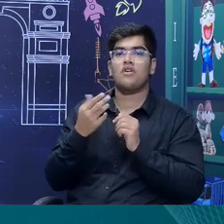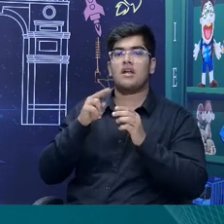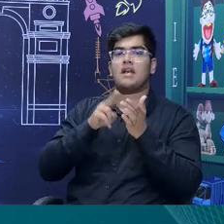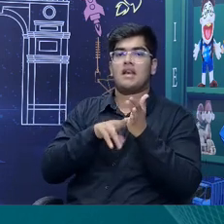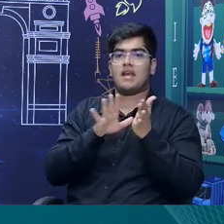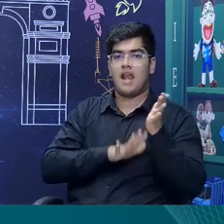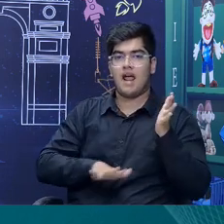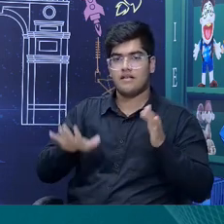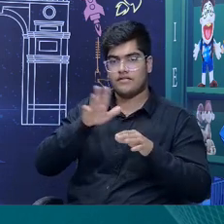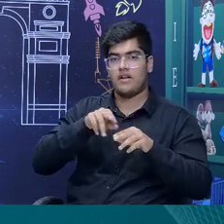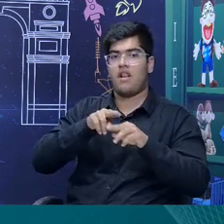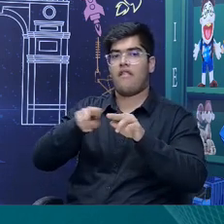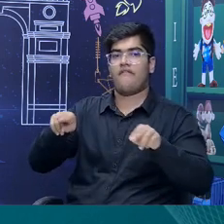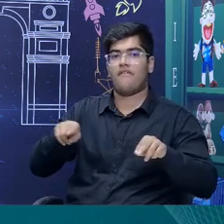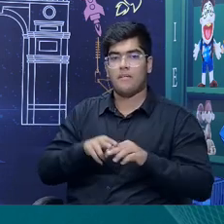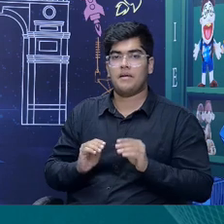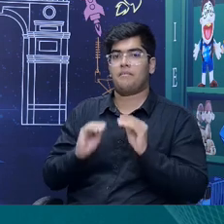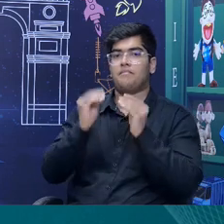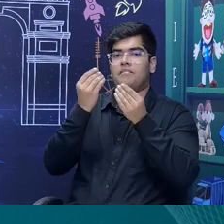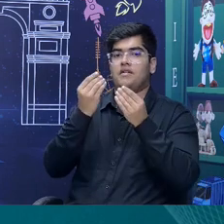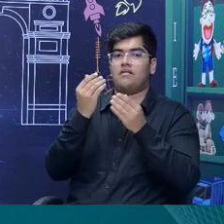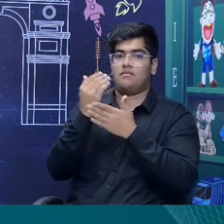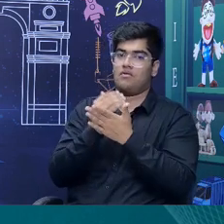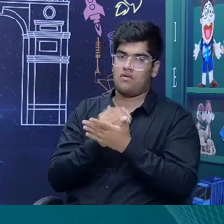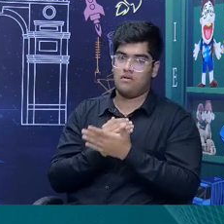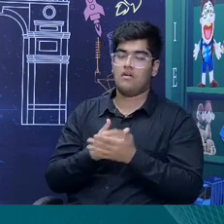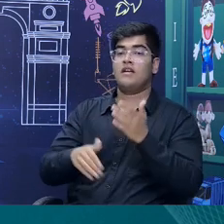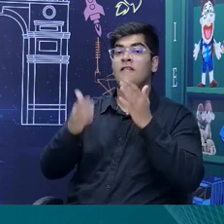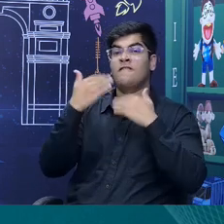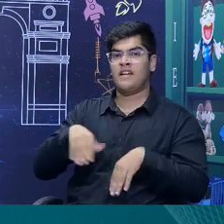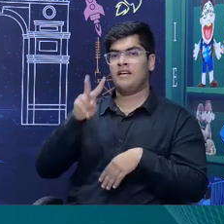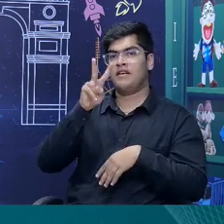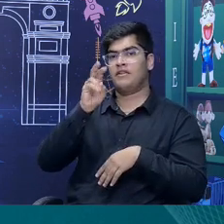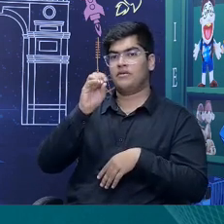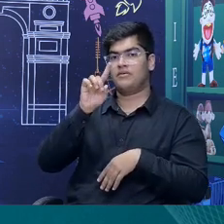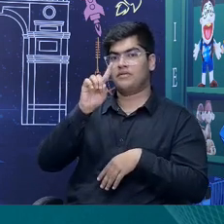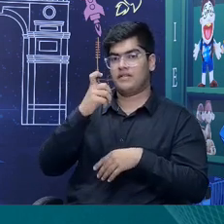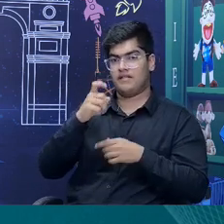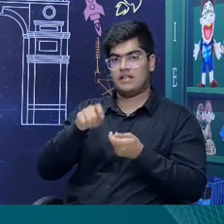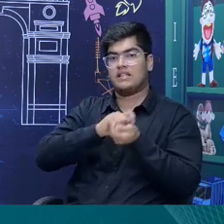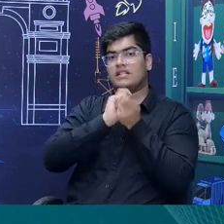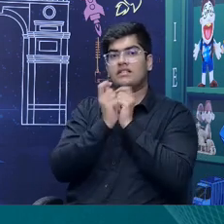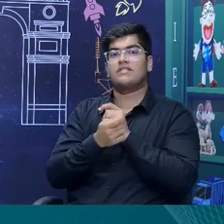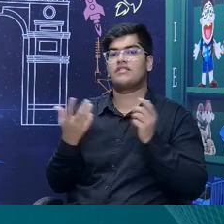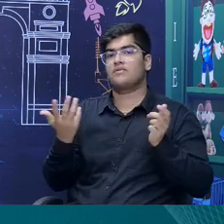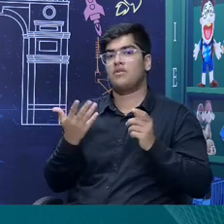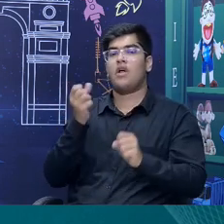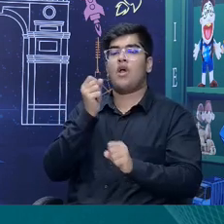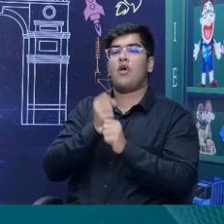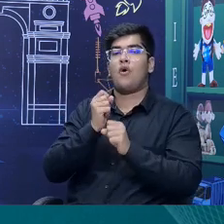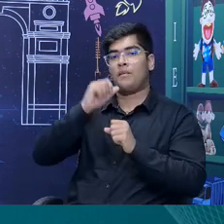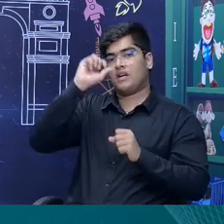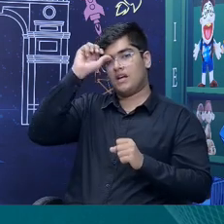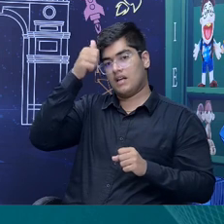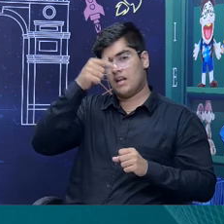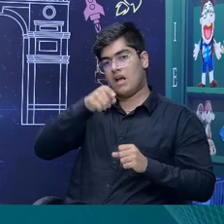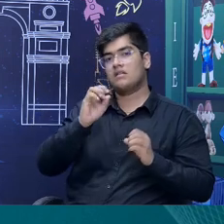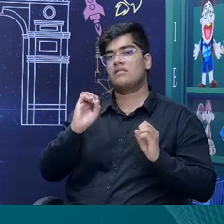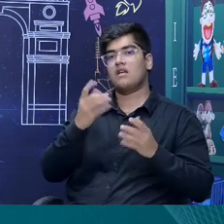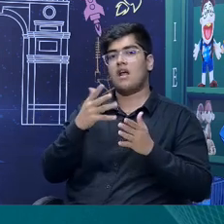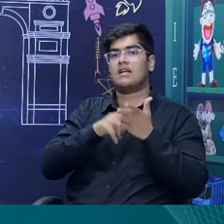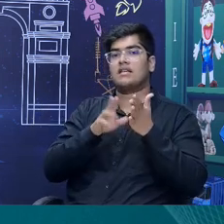इन 2017 डी गवर्नमेंट ऑफ इंडिया के माउथ विथ नेशनल हेल्थ पॉलिसी 270 अब अगर आप